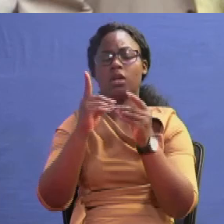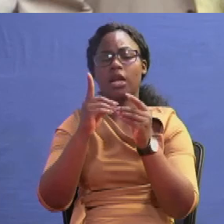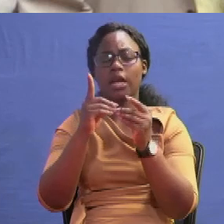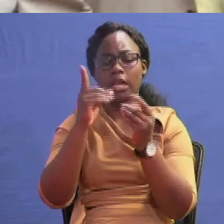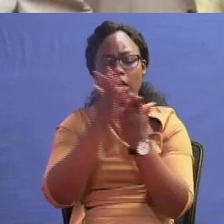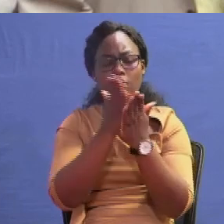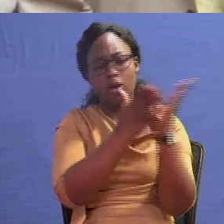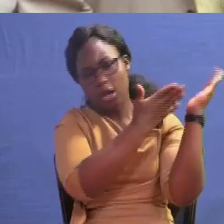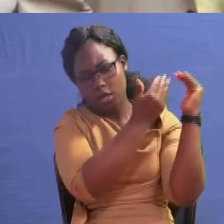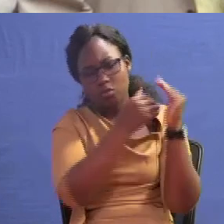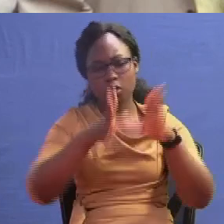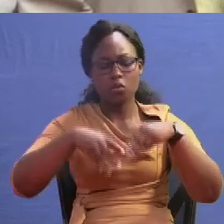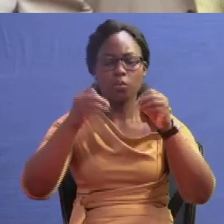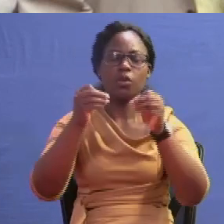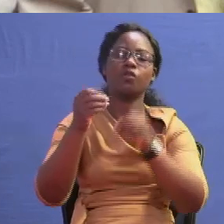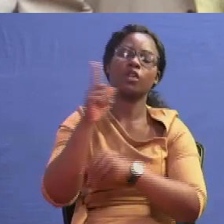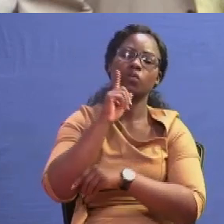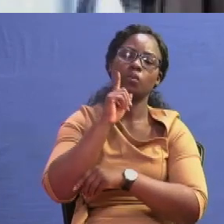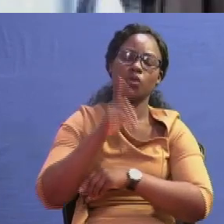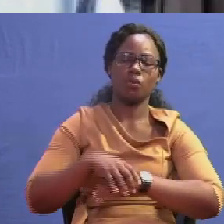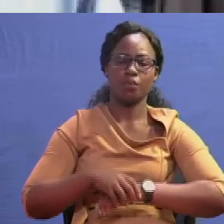tarajiwa kutolewa hapo kesho.